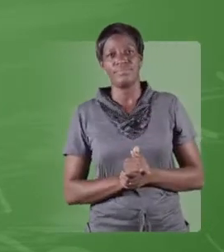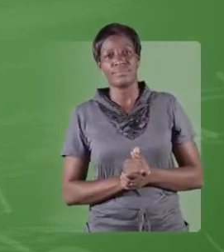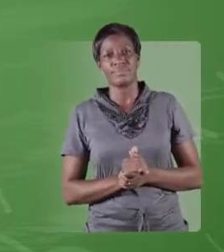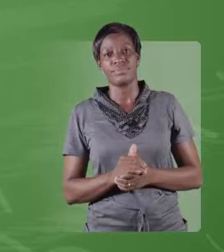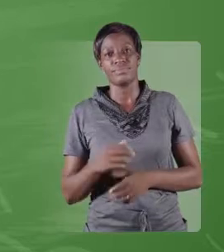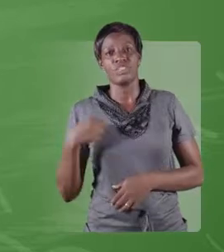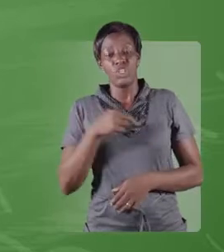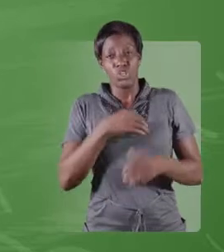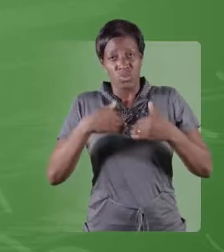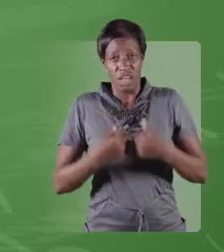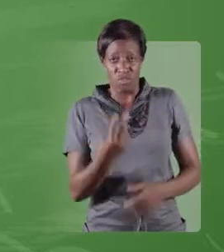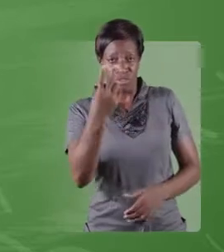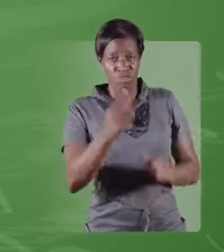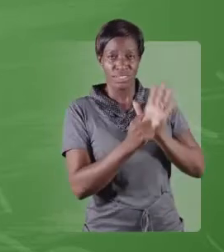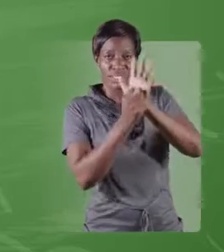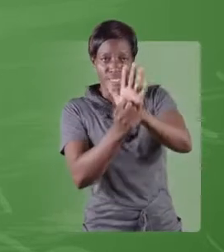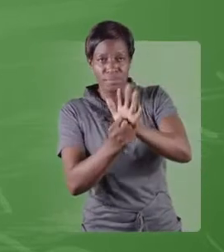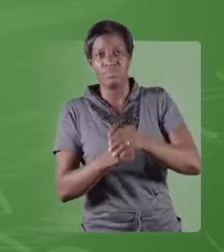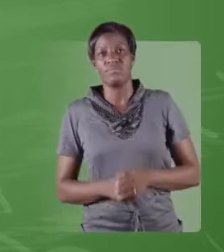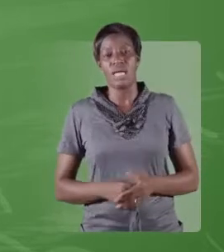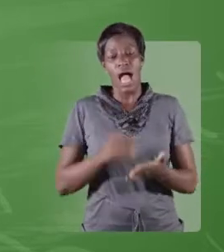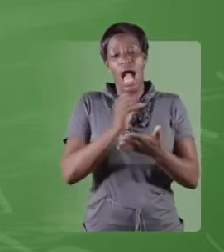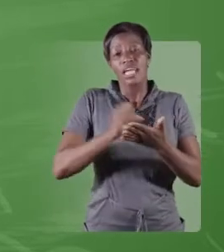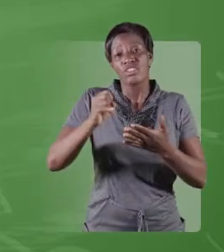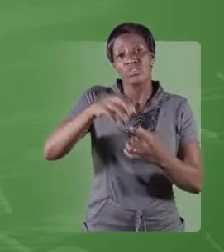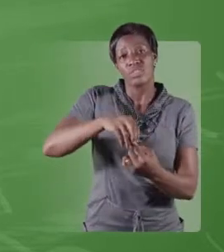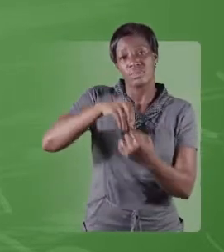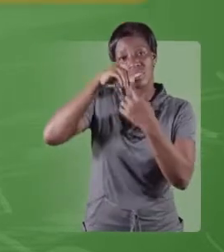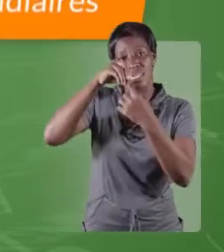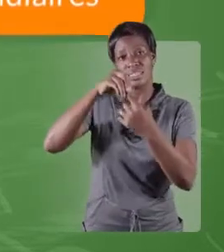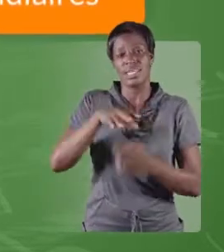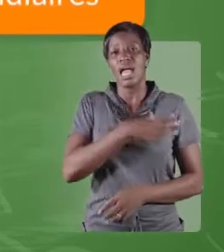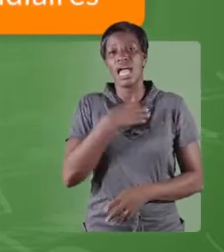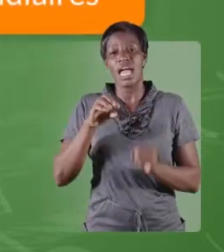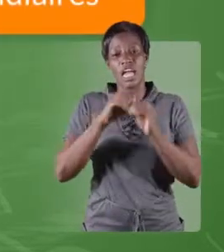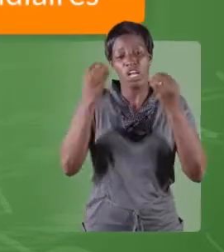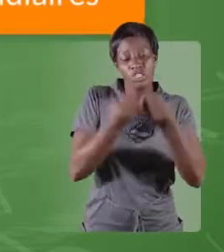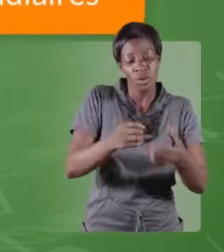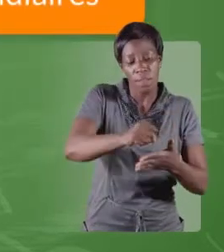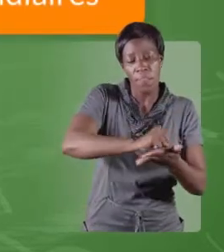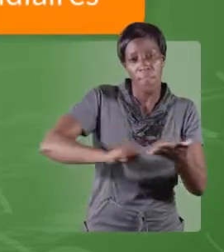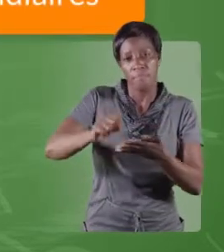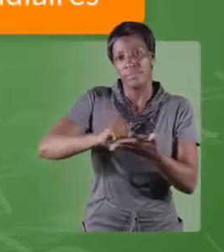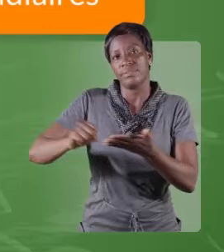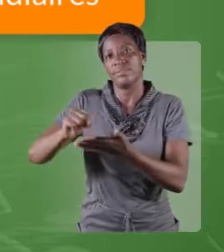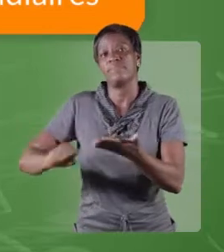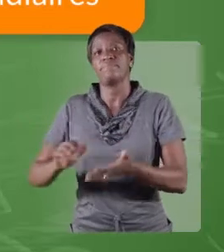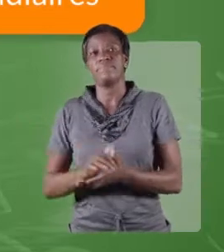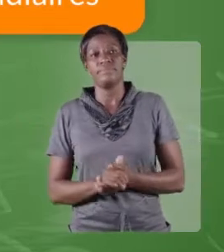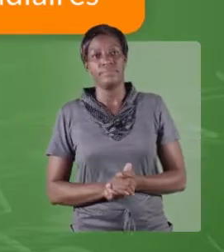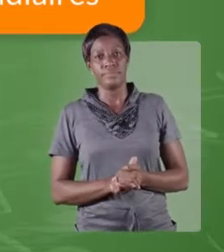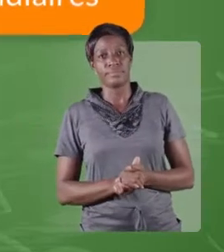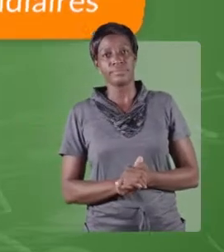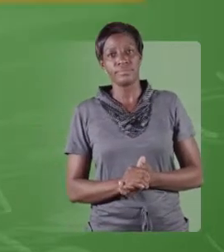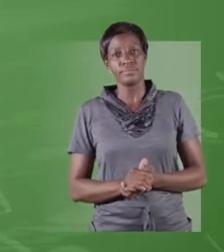Nous avons 2 types. Les institutions spécialisées et les organes subsidiaires.